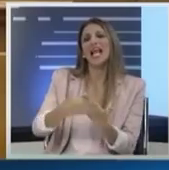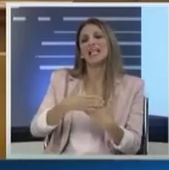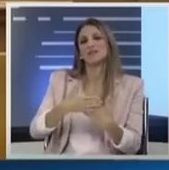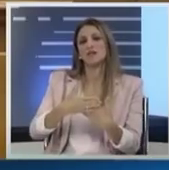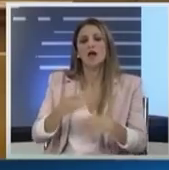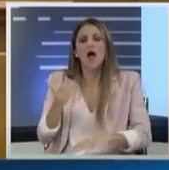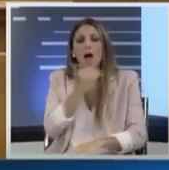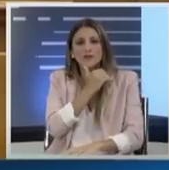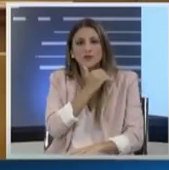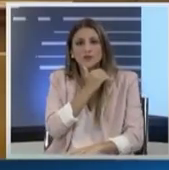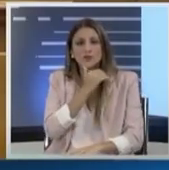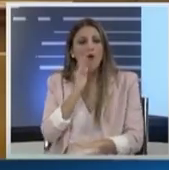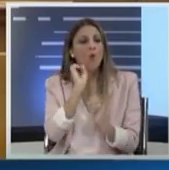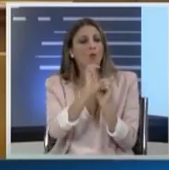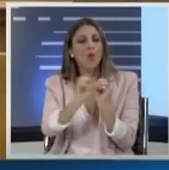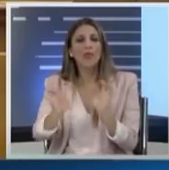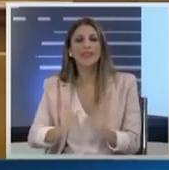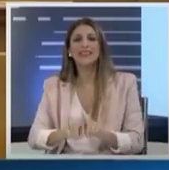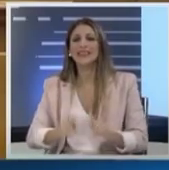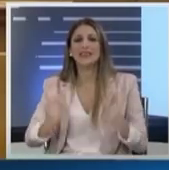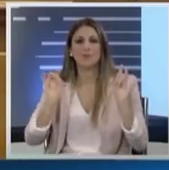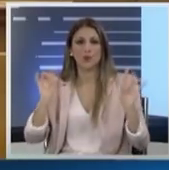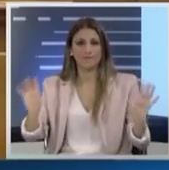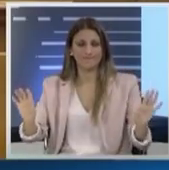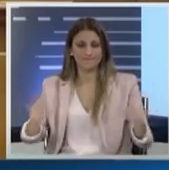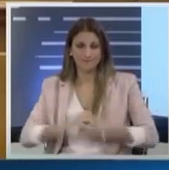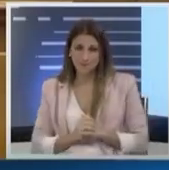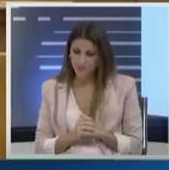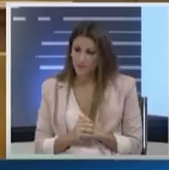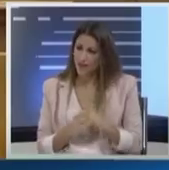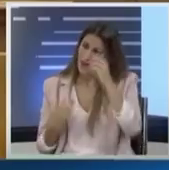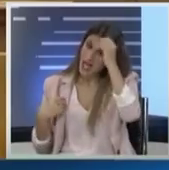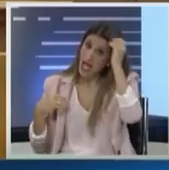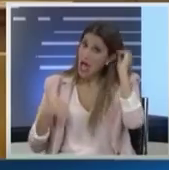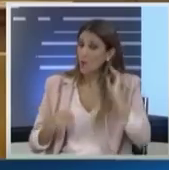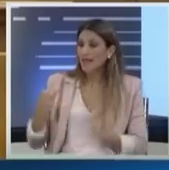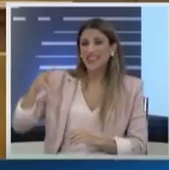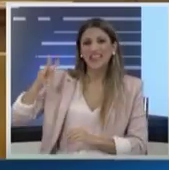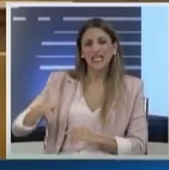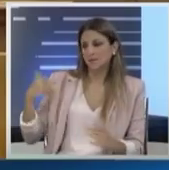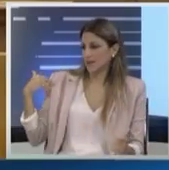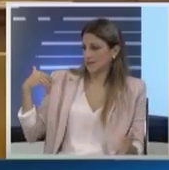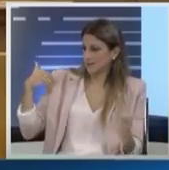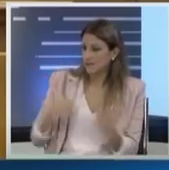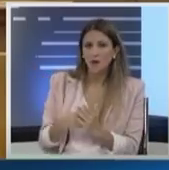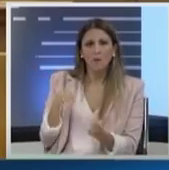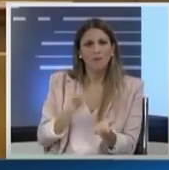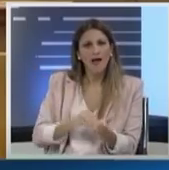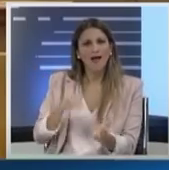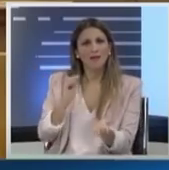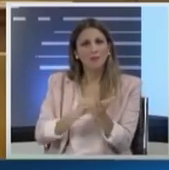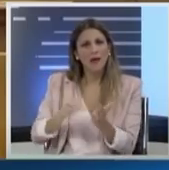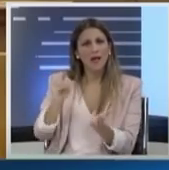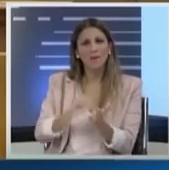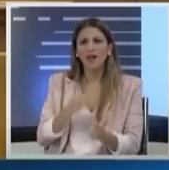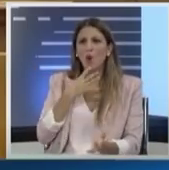χωρίς τα αντίμετρα. Τρεις μέρες τώρα επιχειρηματολογείτε και ψάχνετε και βρίσκετε διαρκώς